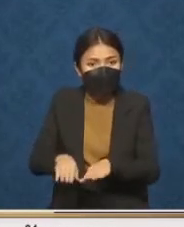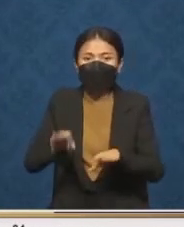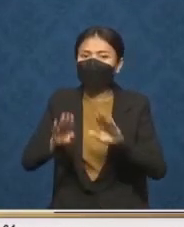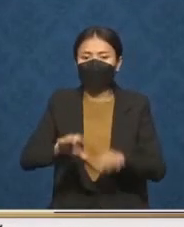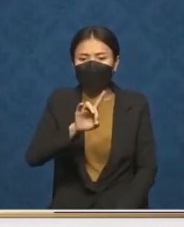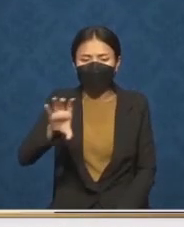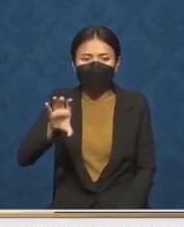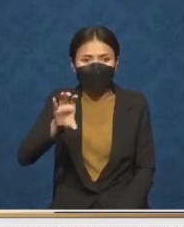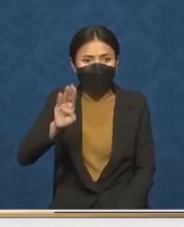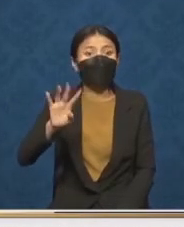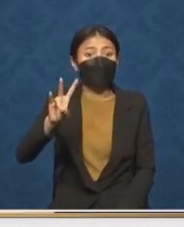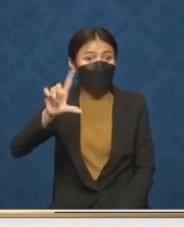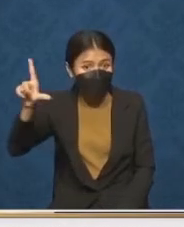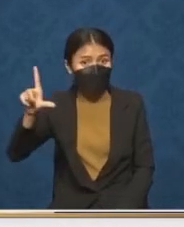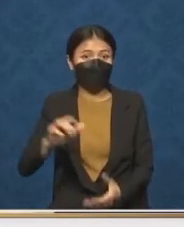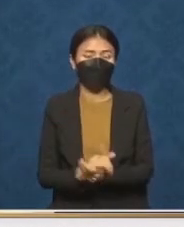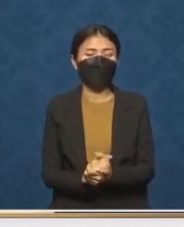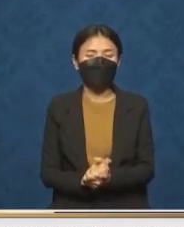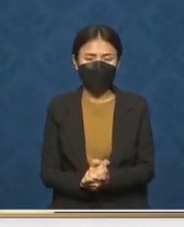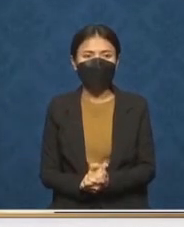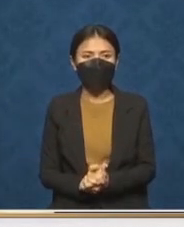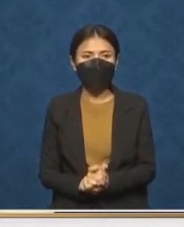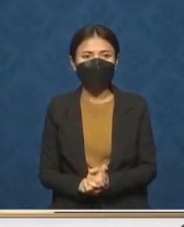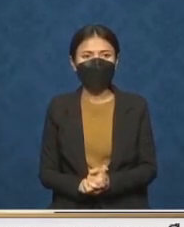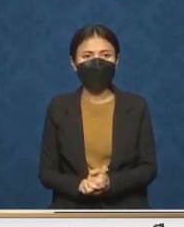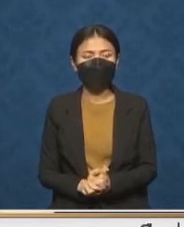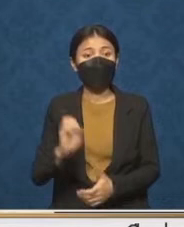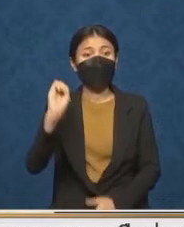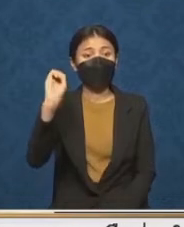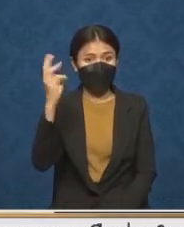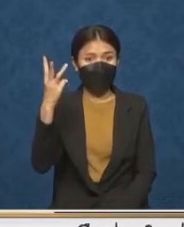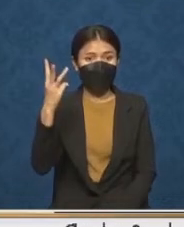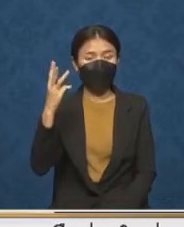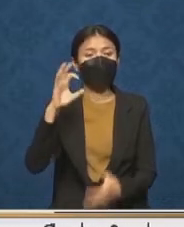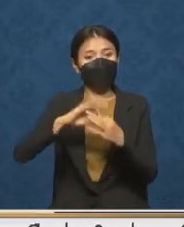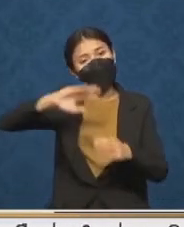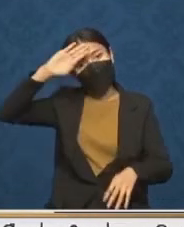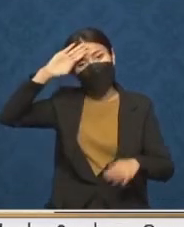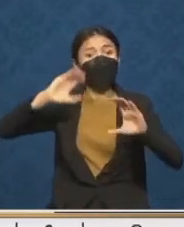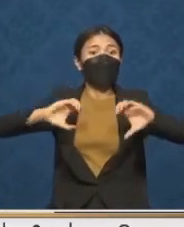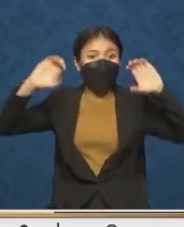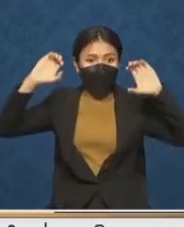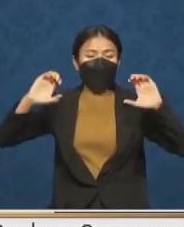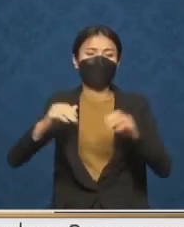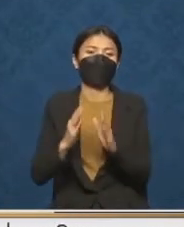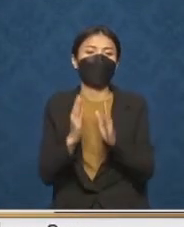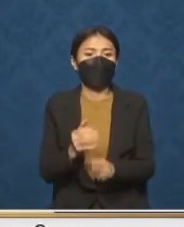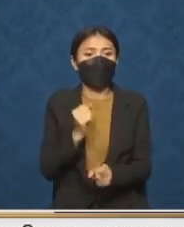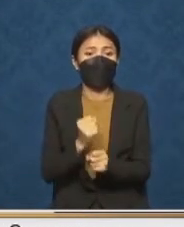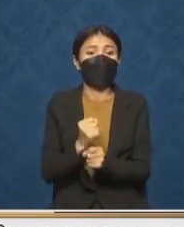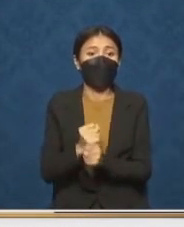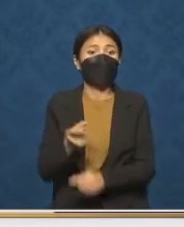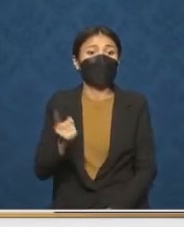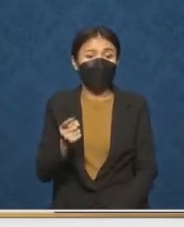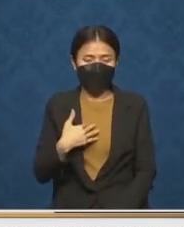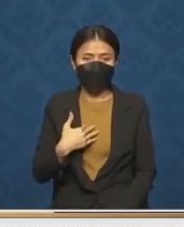บาทและในส่วนของสำหรับของสวัสดิการการรักษาพยาบาลข้าราชการและพนักงานประจำของคู่สมรส